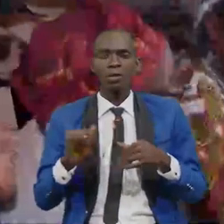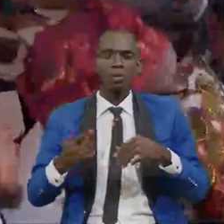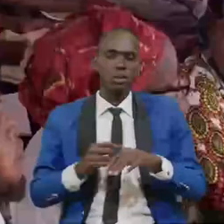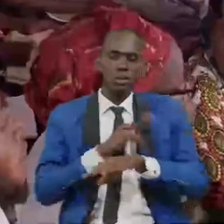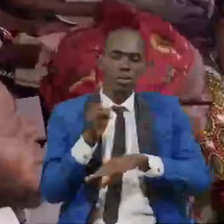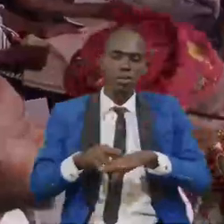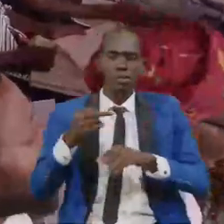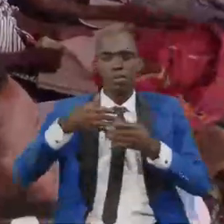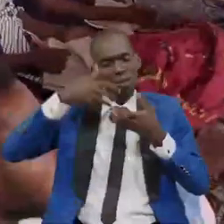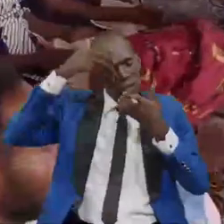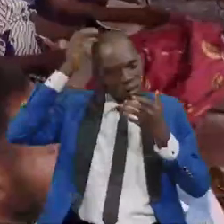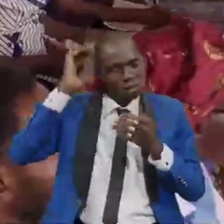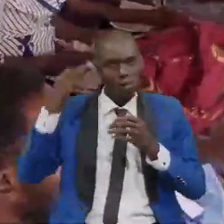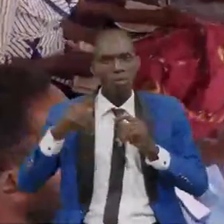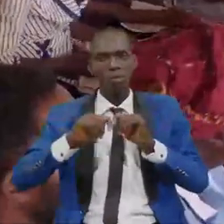de Juda.